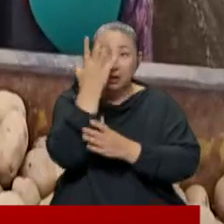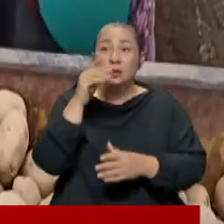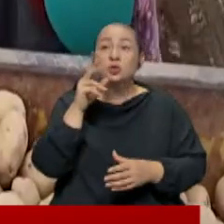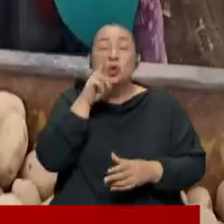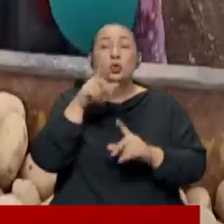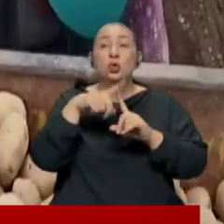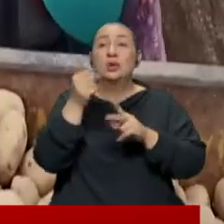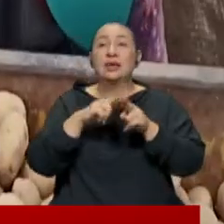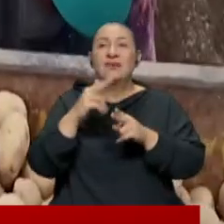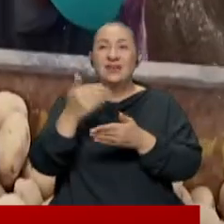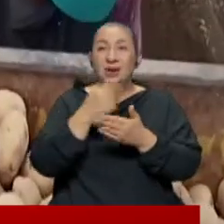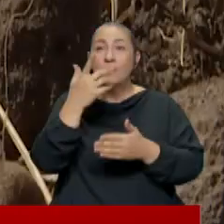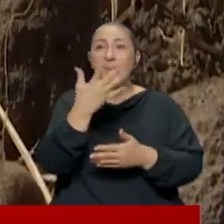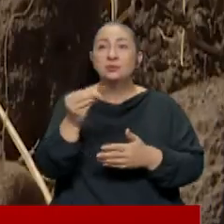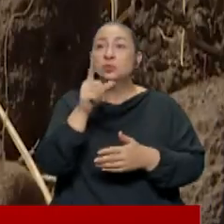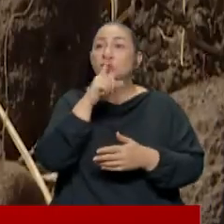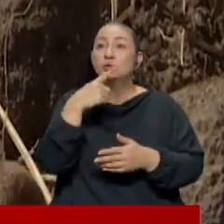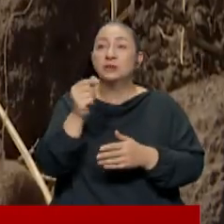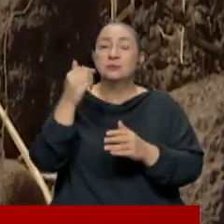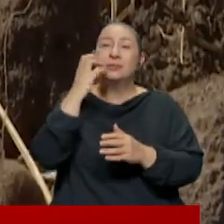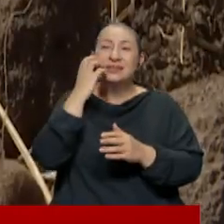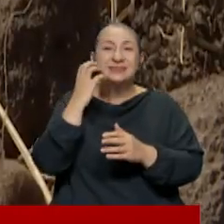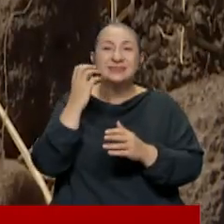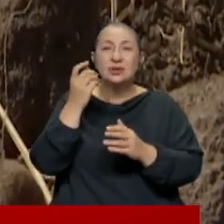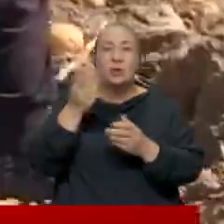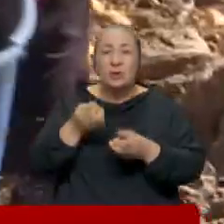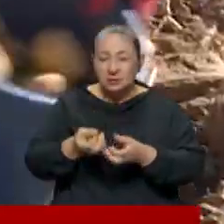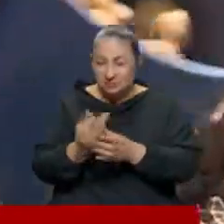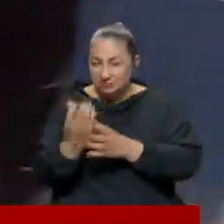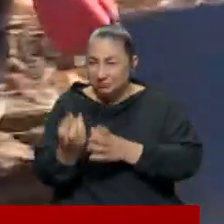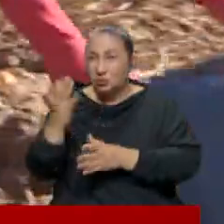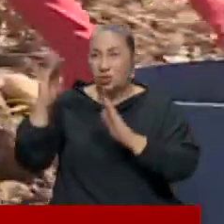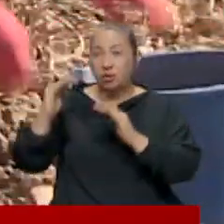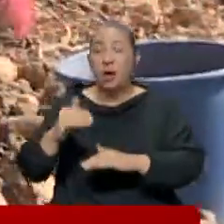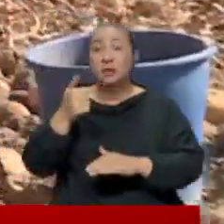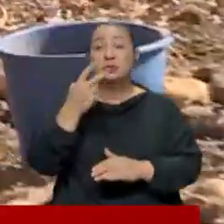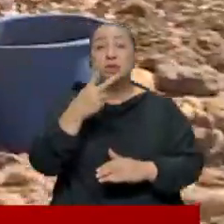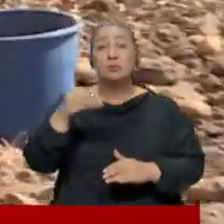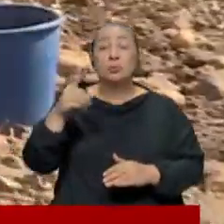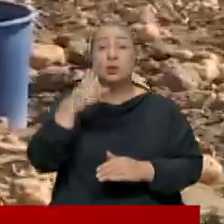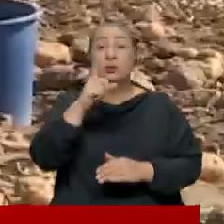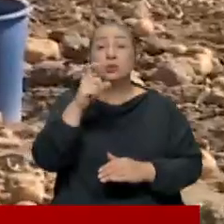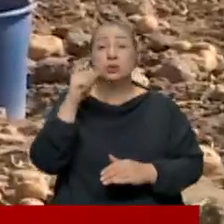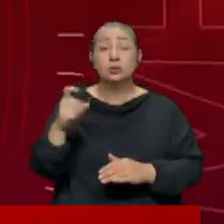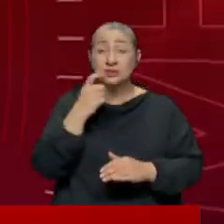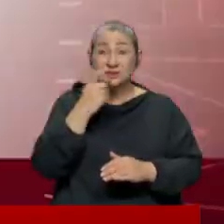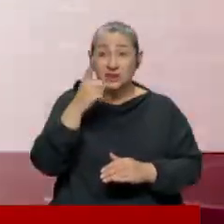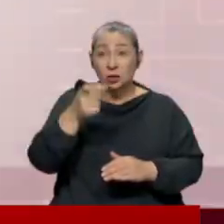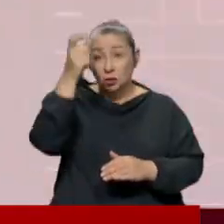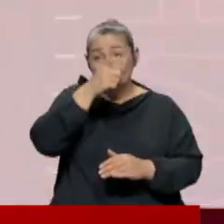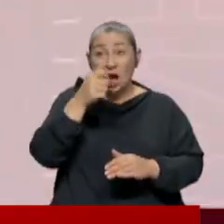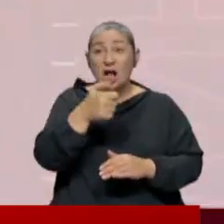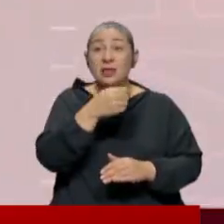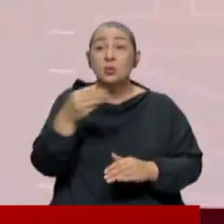TÜİK verilerine göre 5 milyon 100 bin tona kadar patates üretimi düştü. Nüfusun 62 milyon olduğu 1999 yılında